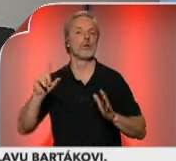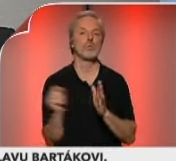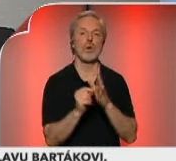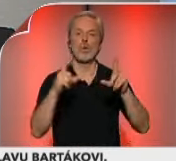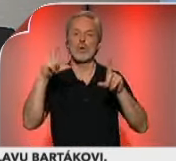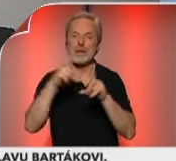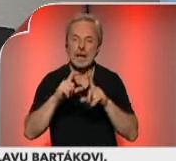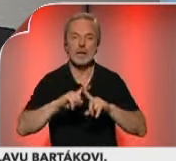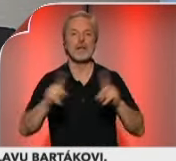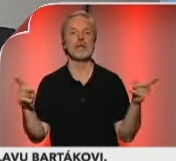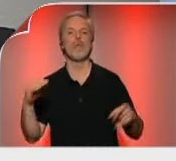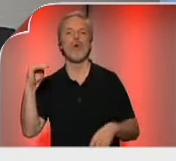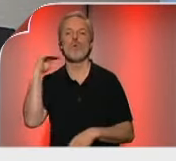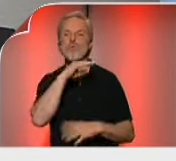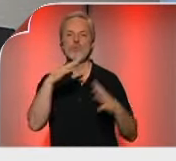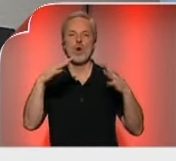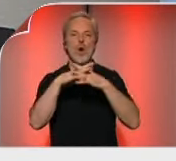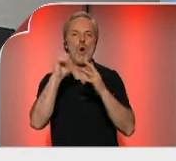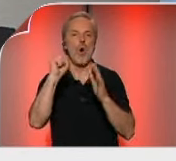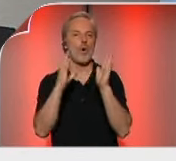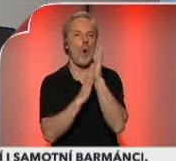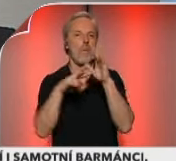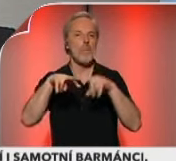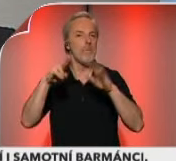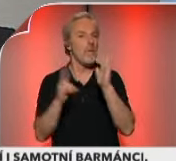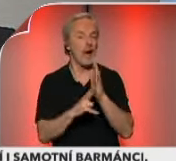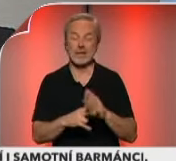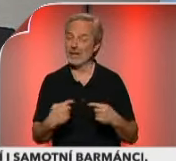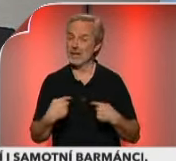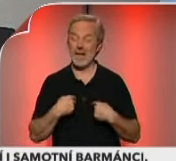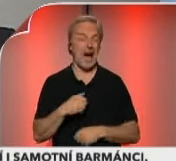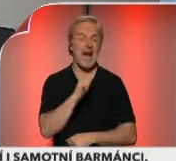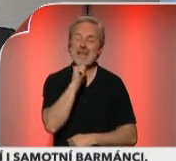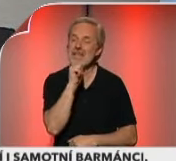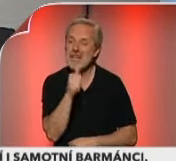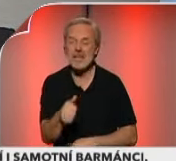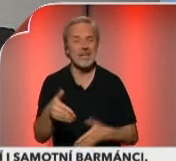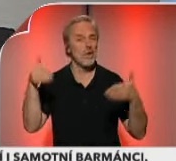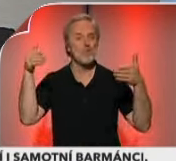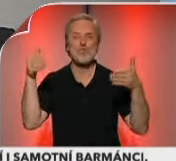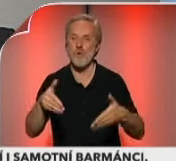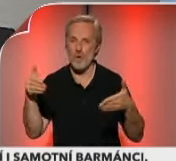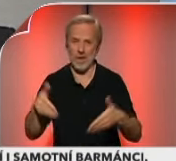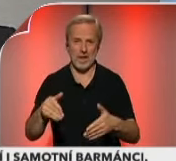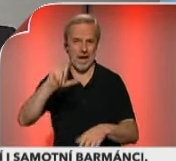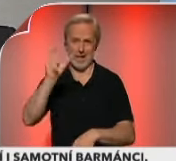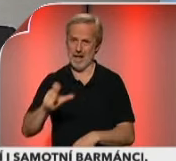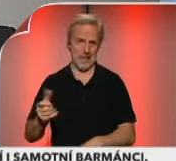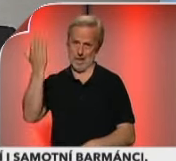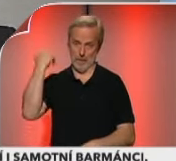ani Martinem Romanem ani nikým jiným žádnou dovolenou v Toskánsku netrávil chcete říct že to byla úplná